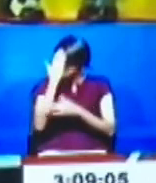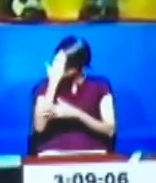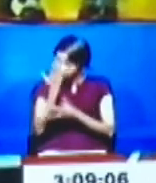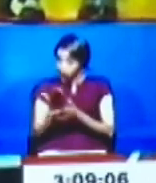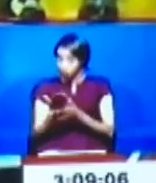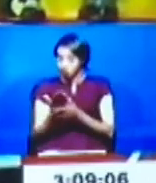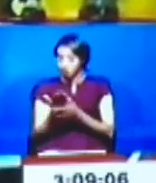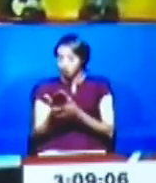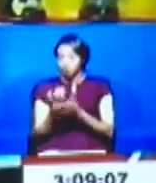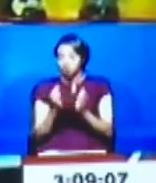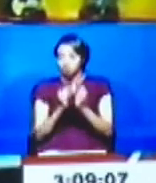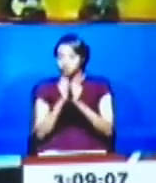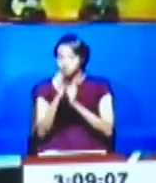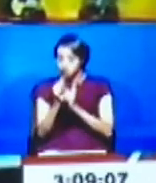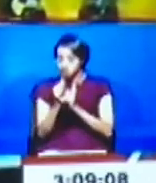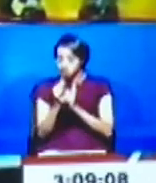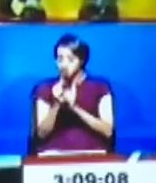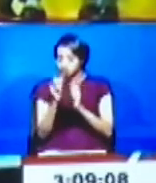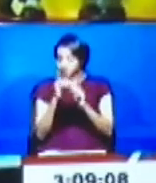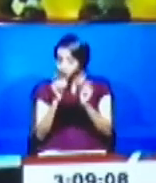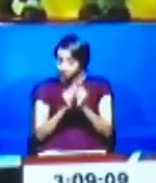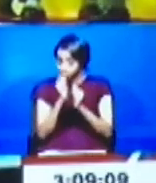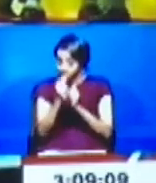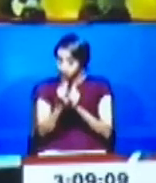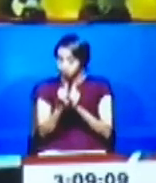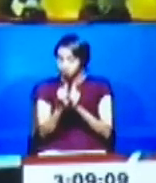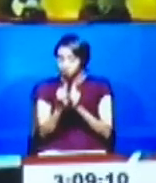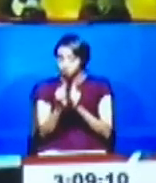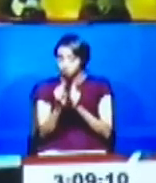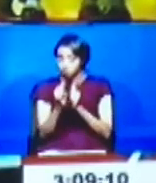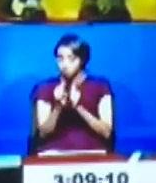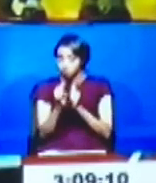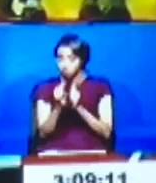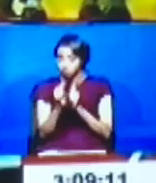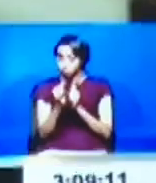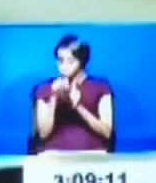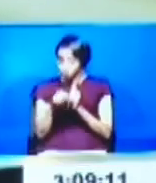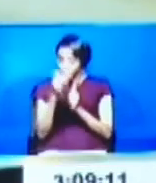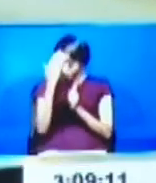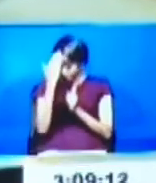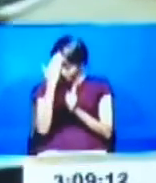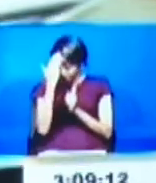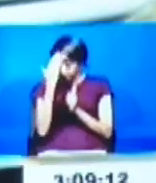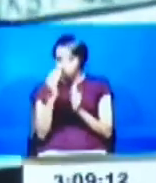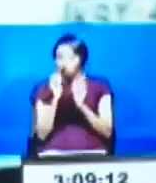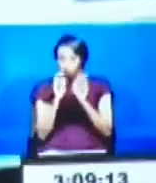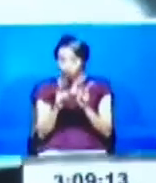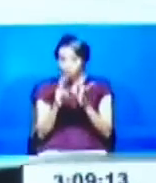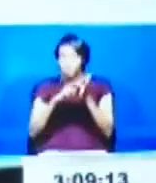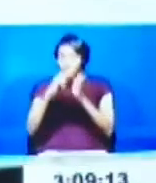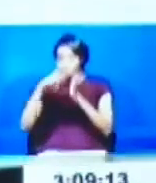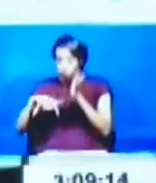bampangudde. Naye bw'otunuulira body language ya Martha Karua ne Kalonzo Musyoka yabadde actually yeebase n'okwebaka at some